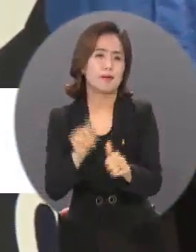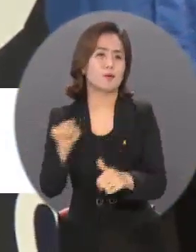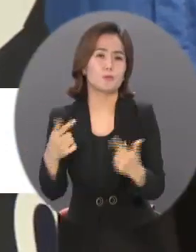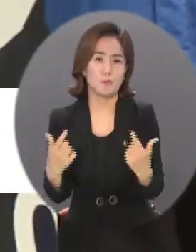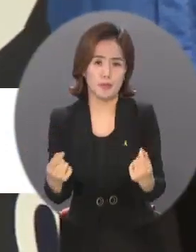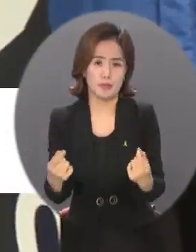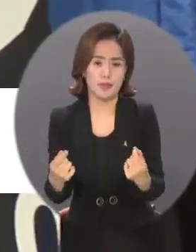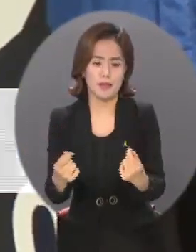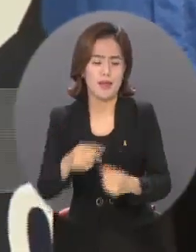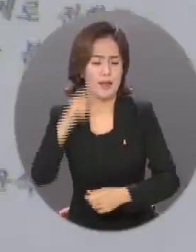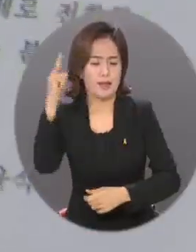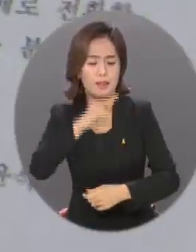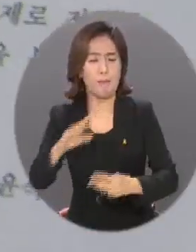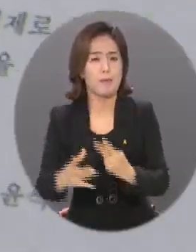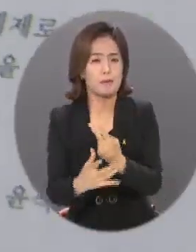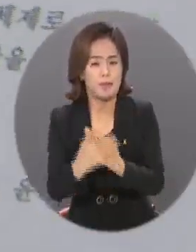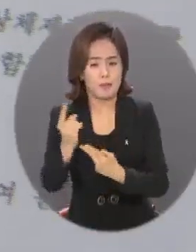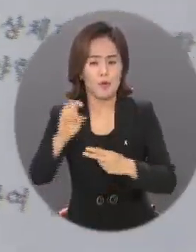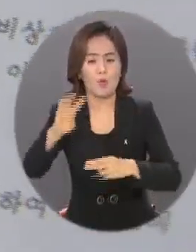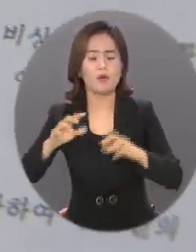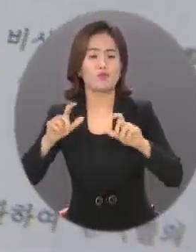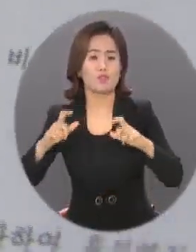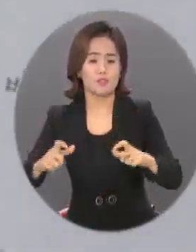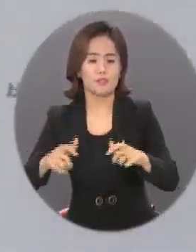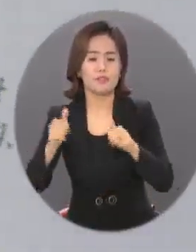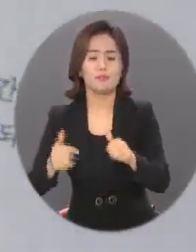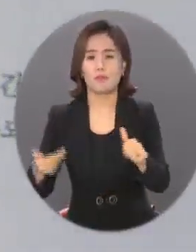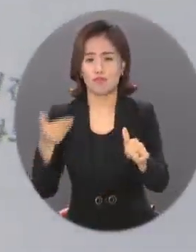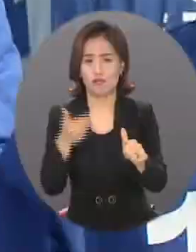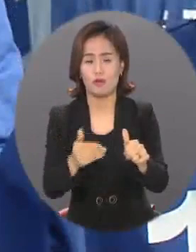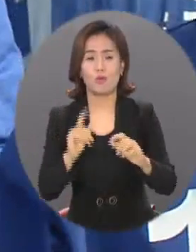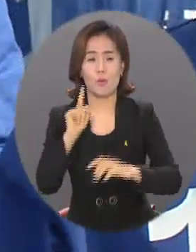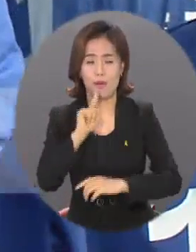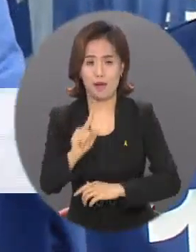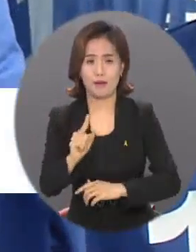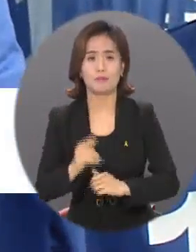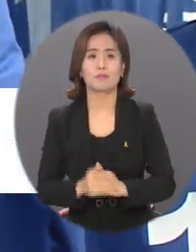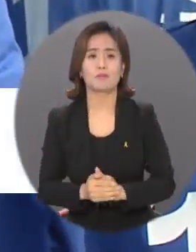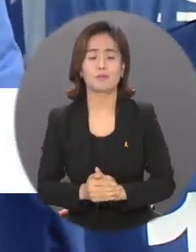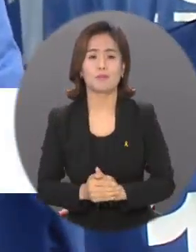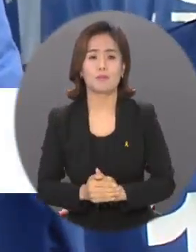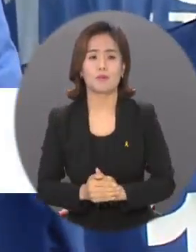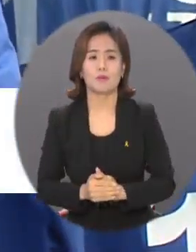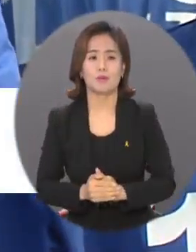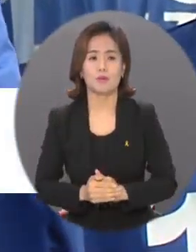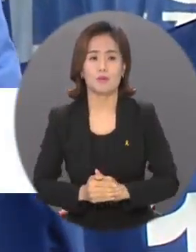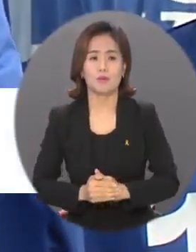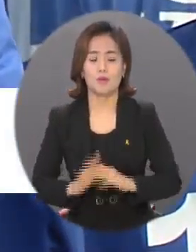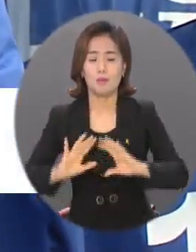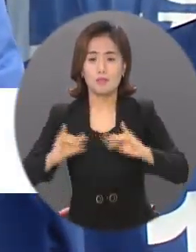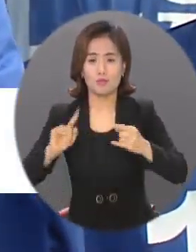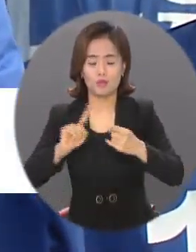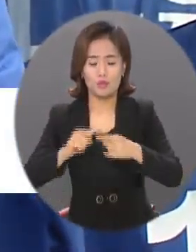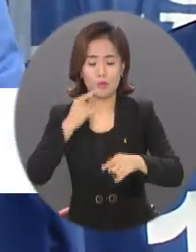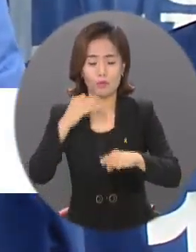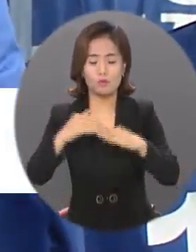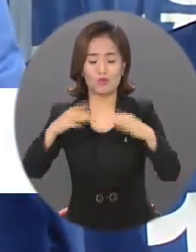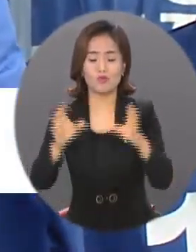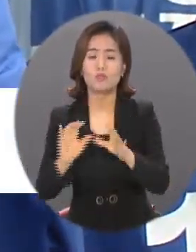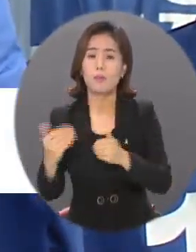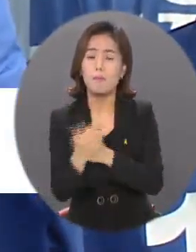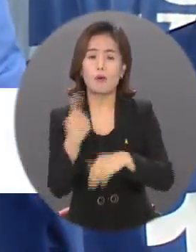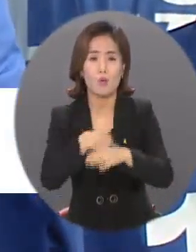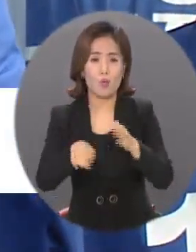것이라며 비겁한 야합을 광주가 심판해달라고 강조했습니다. 민생안전과 민주주의를 사수하기